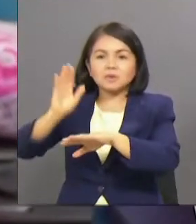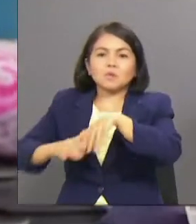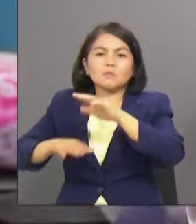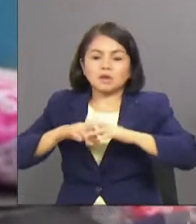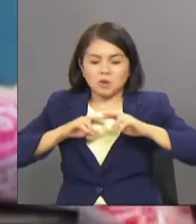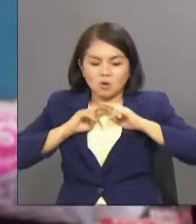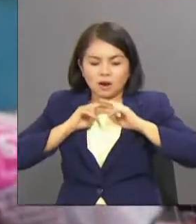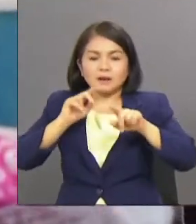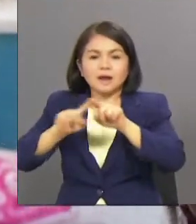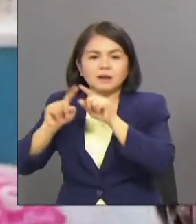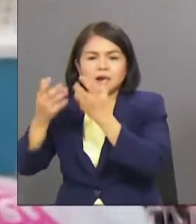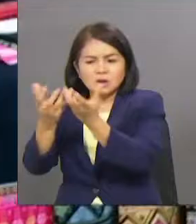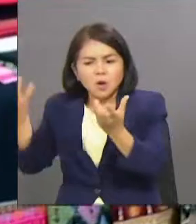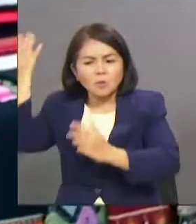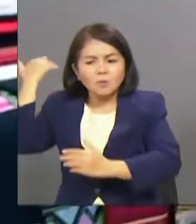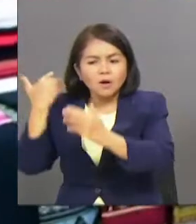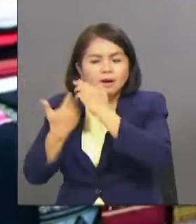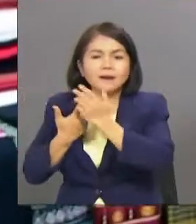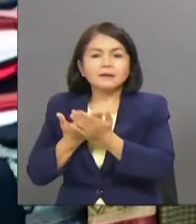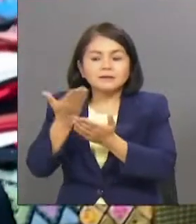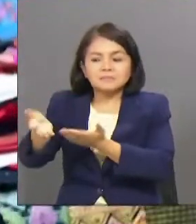เป็นต้น